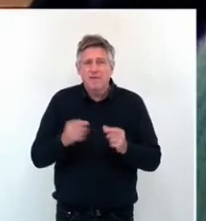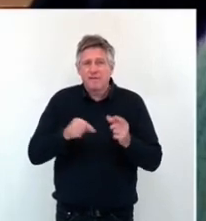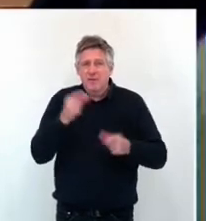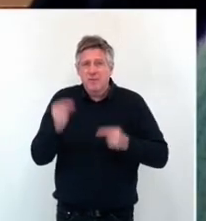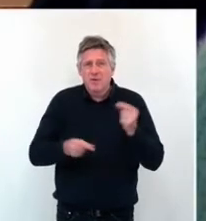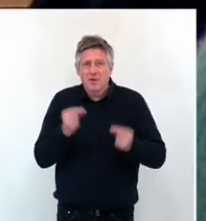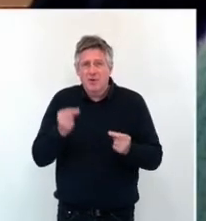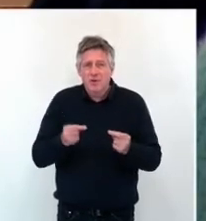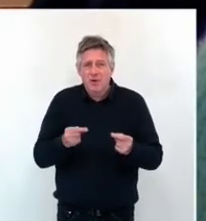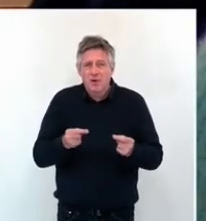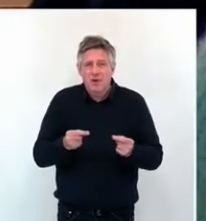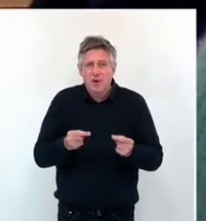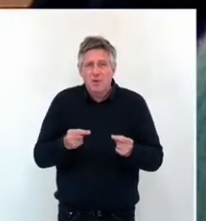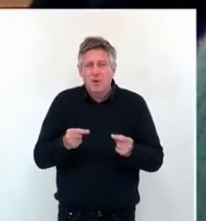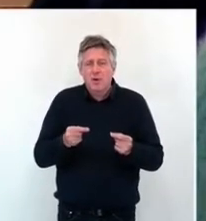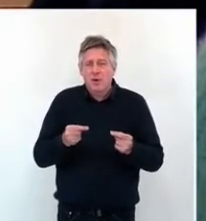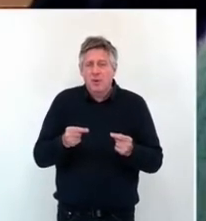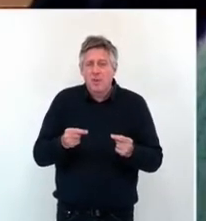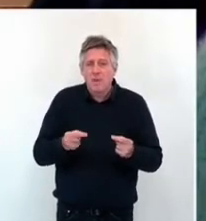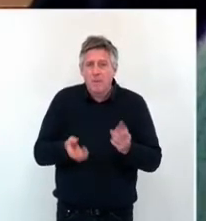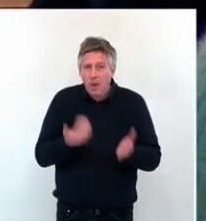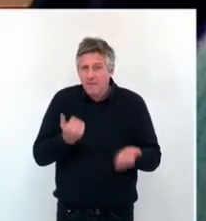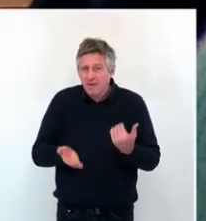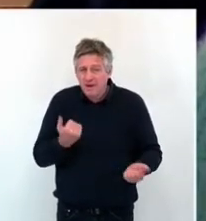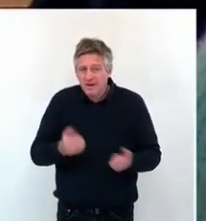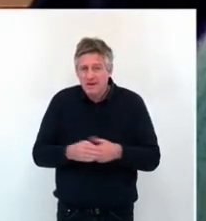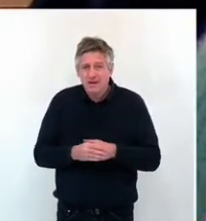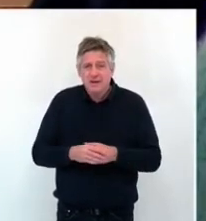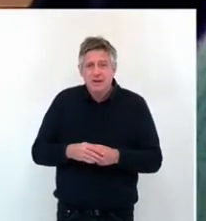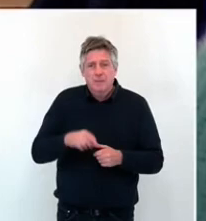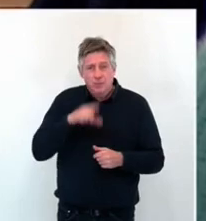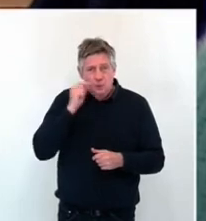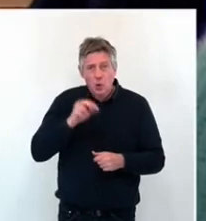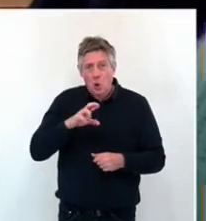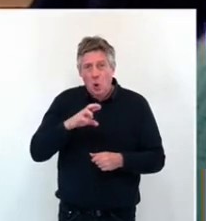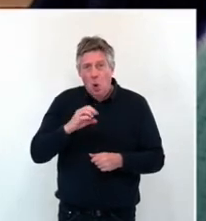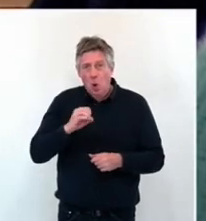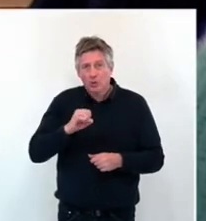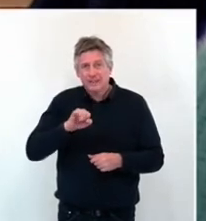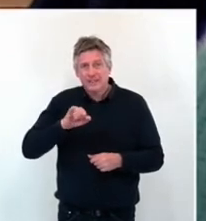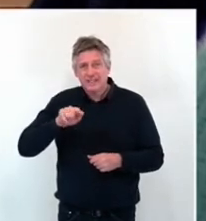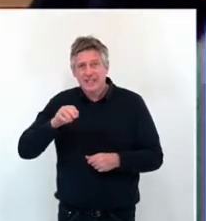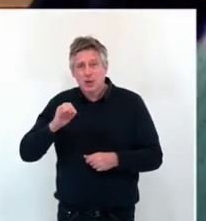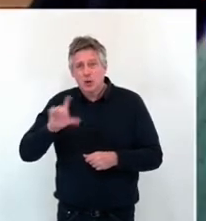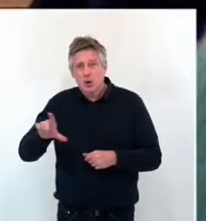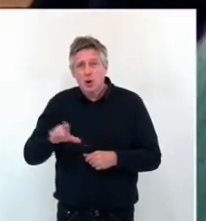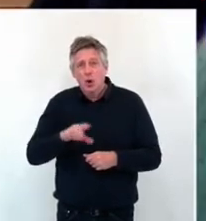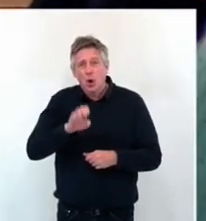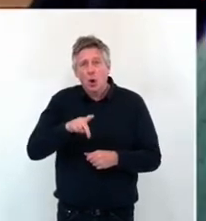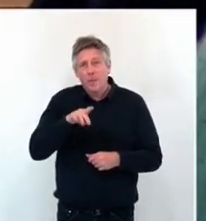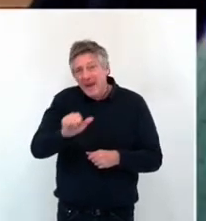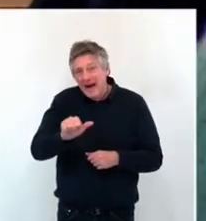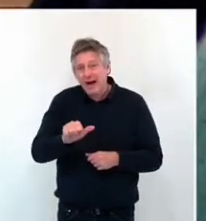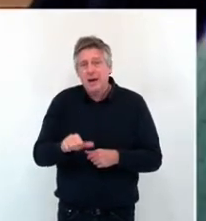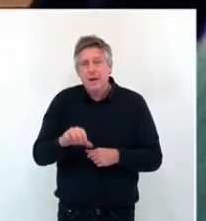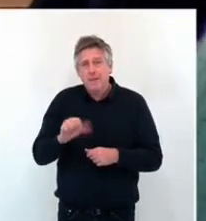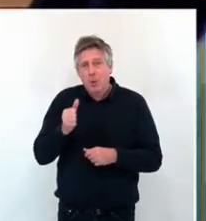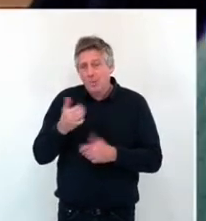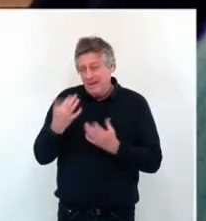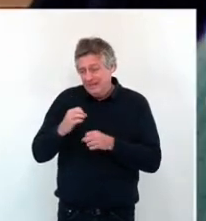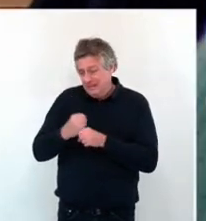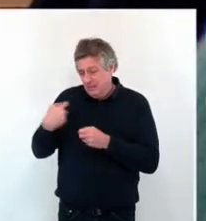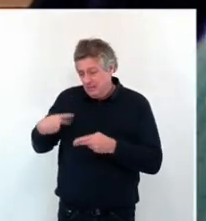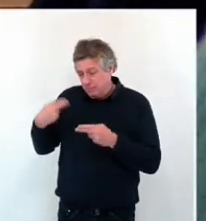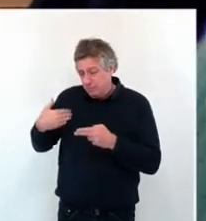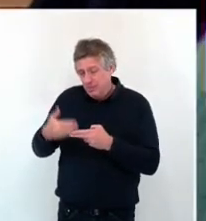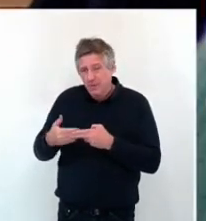urbaines plus denses. Je cite Clément Rossignol, président actuel de l'EPA, qui parle de la première décennie. Et effectivement, on